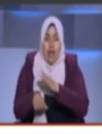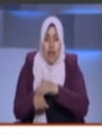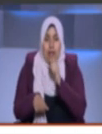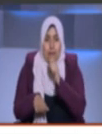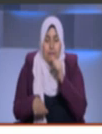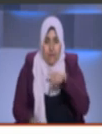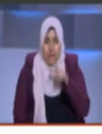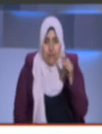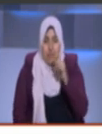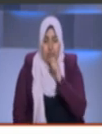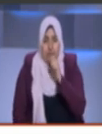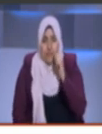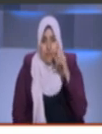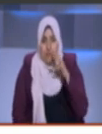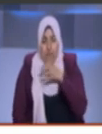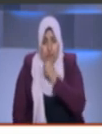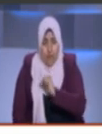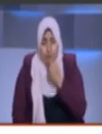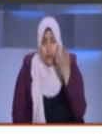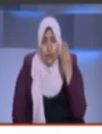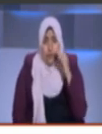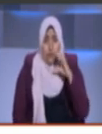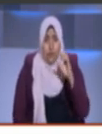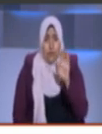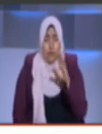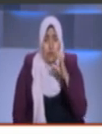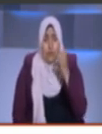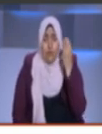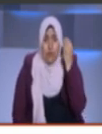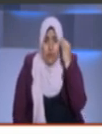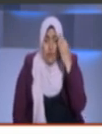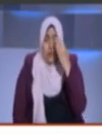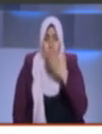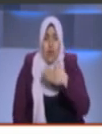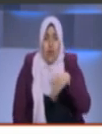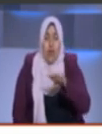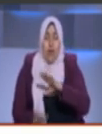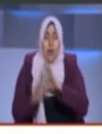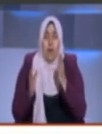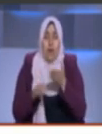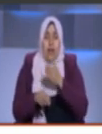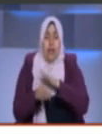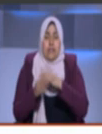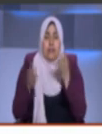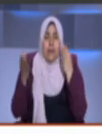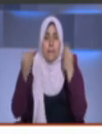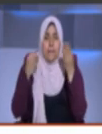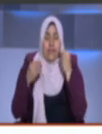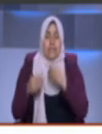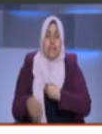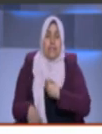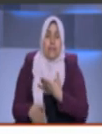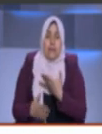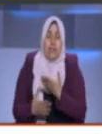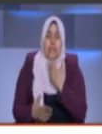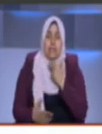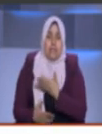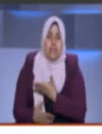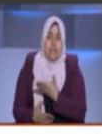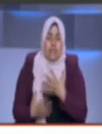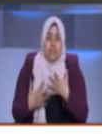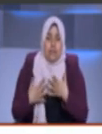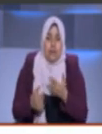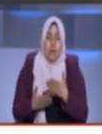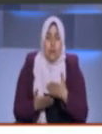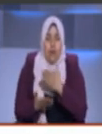خالد شقير مراسل اكسترا نيوز، كنت معنا من مارسيليا بفرنسا. شكرا جزيلا على كل هذه المعلومات، نتمنى لك السلامة